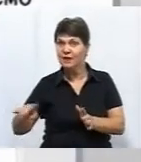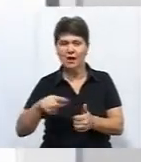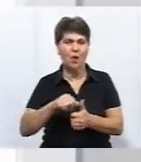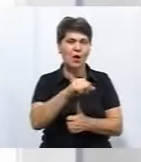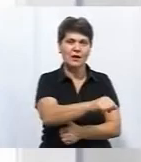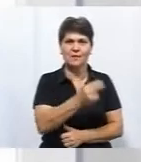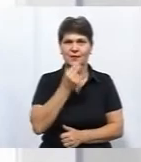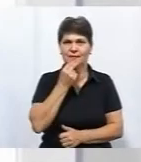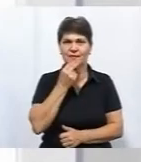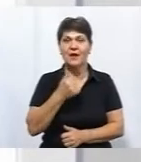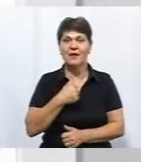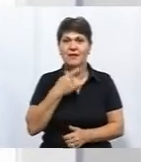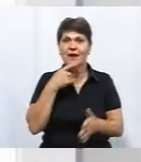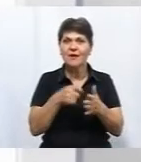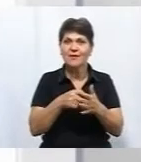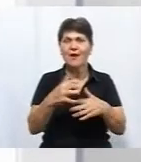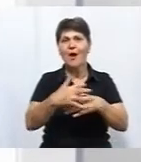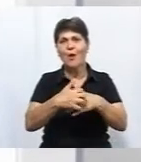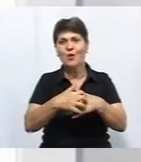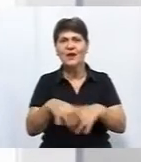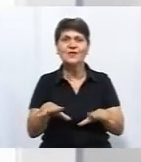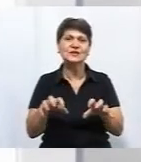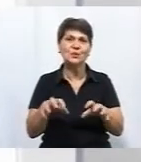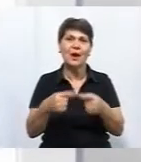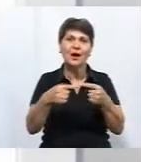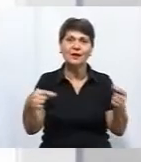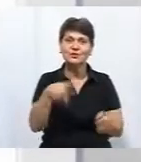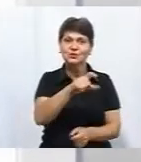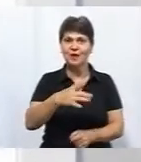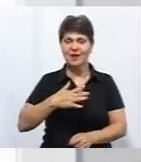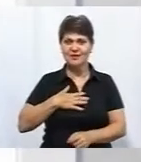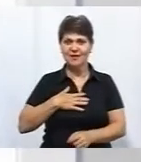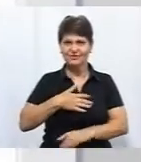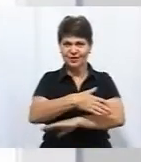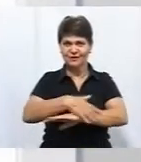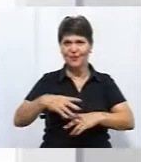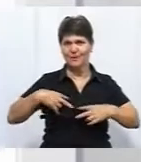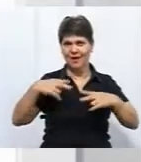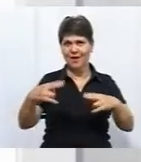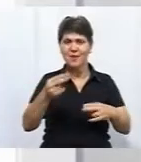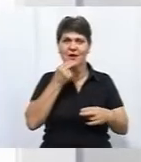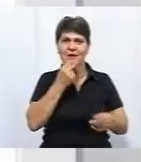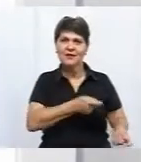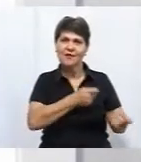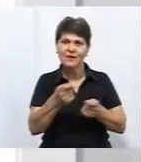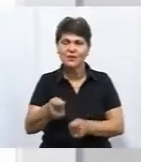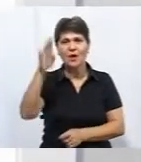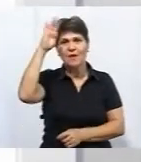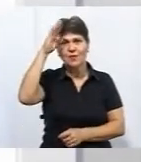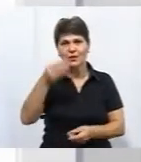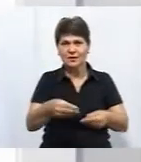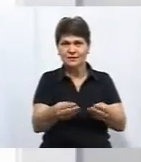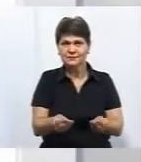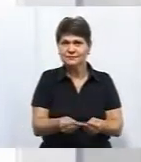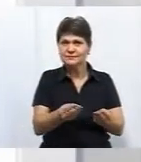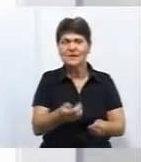окремо. Я підгодовую і котів, і собак. Бачу, інші люди з нашого двору теж це роблять. Виносять їжу і водичку лишають. Це не